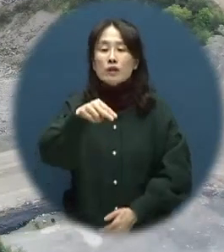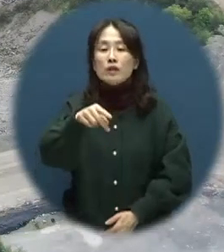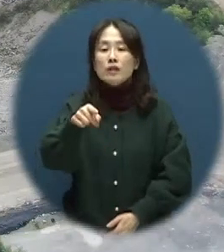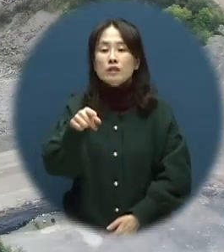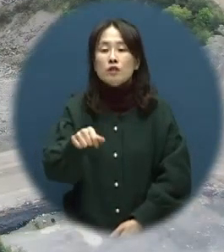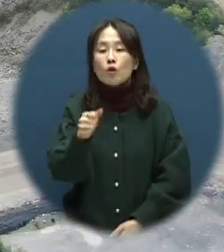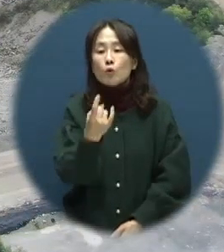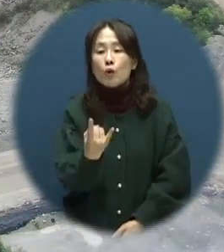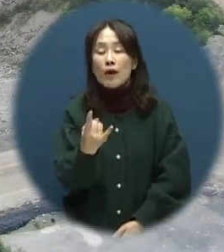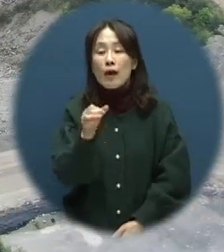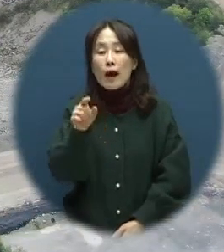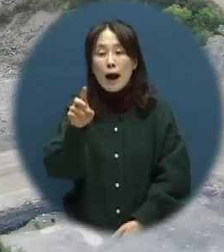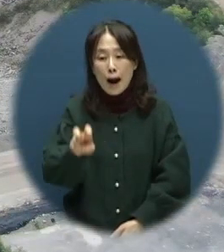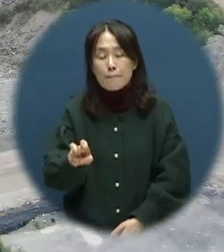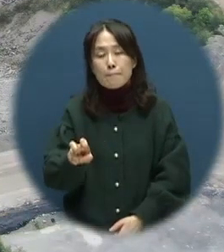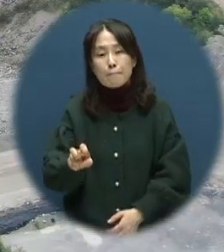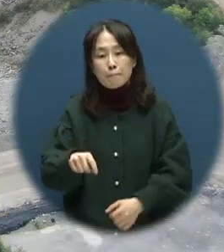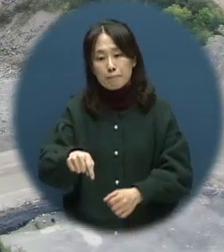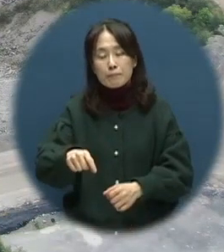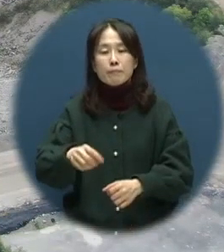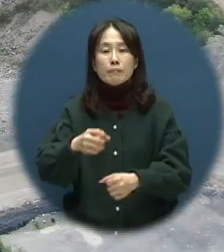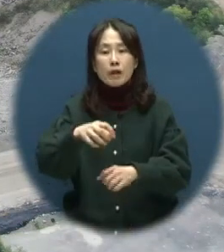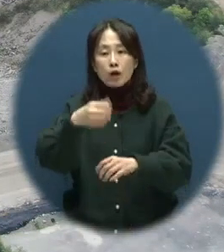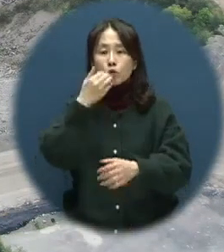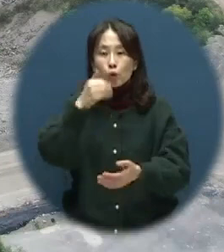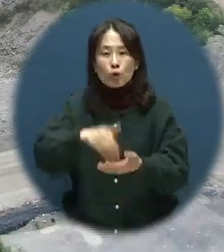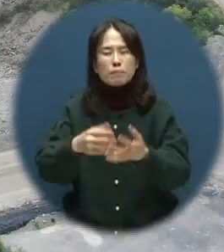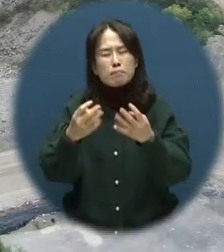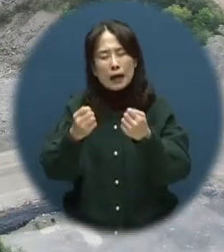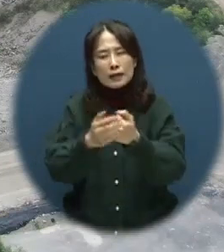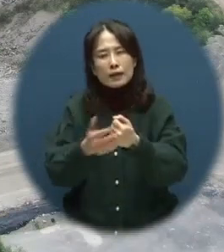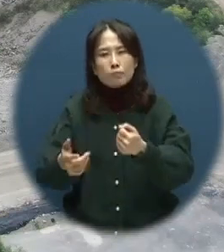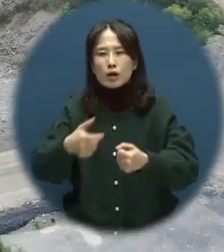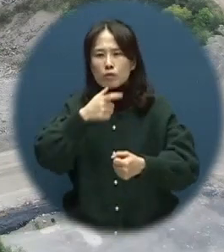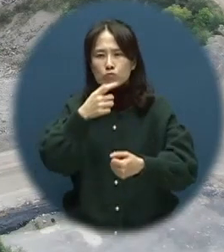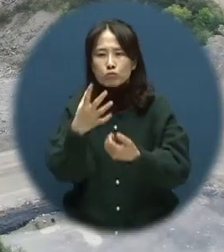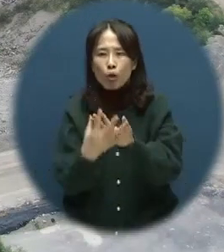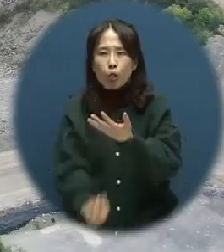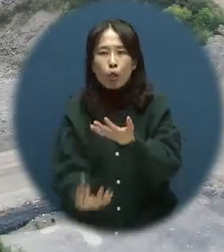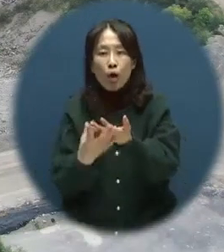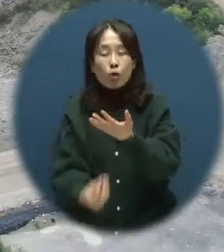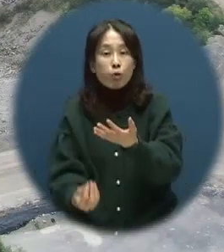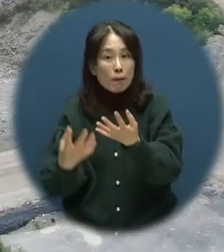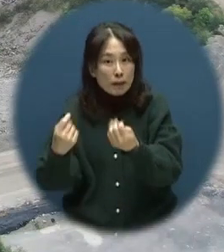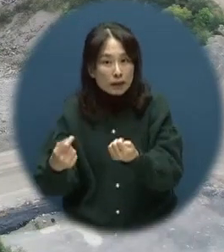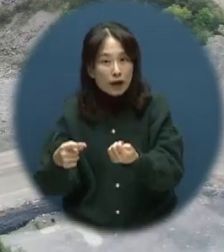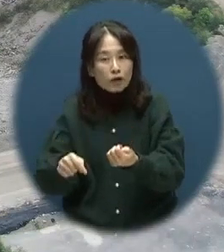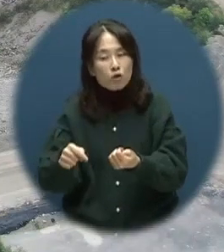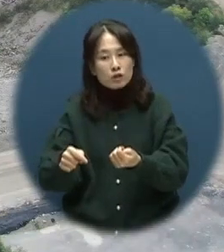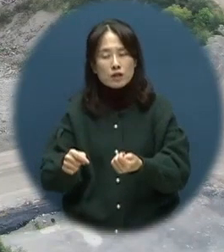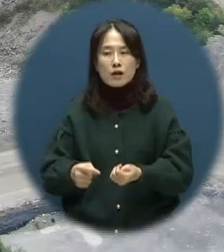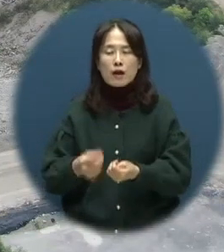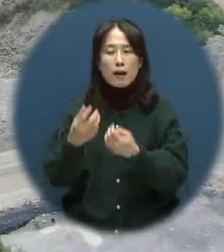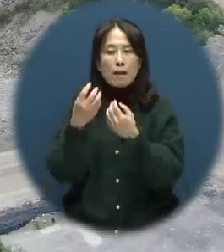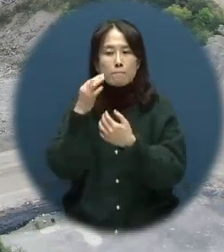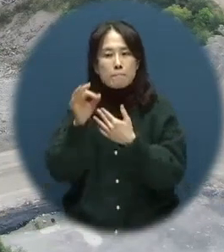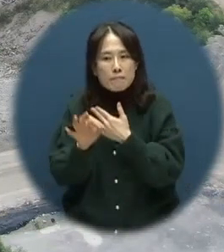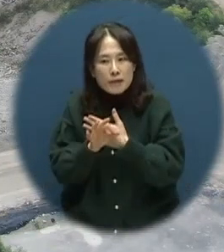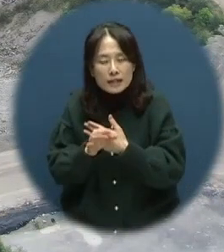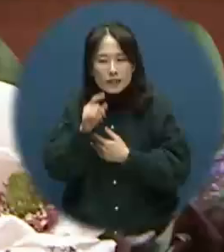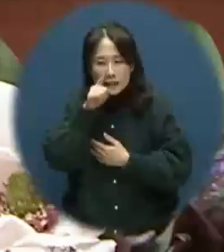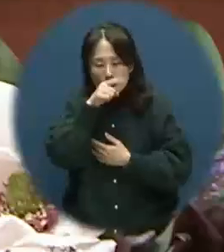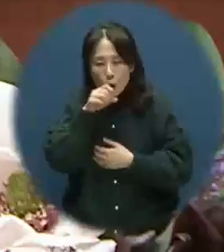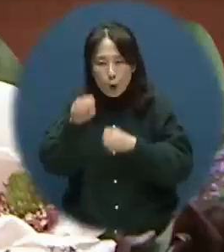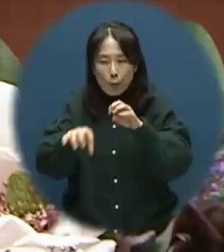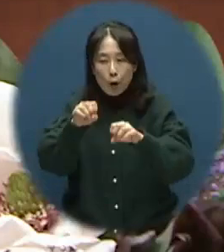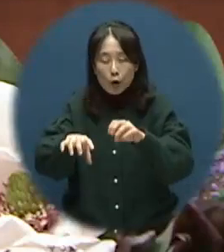지형에 동공이 워낙 많아서 쫙쫙 그 물이 빠지죠? 예, 빠져나갔죠. 거기에 쓰레기 매립장을 한다라고 했을 경우 몇 년간 쓰레기 매립